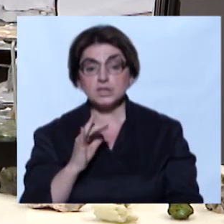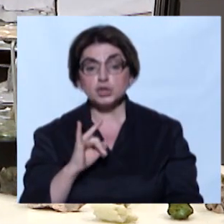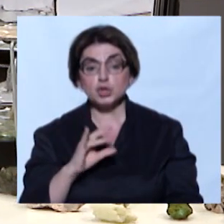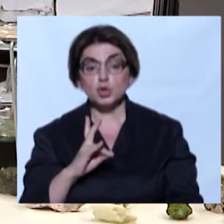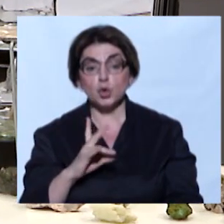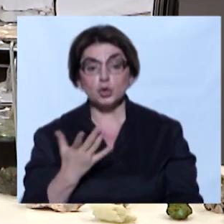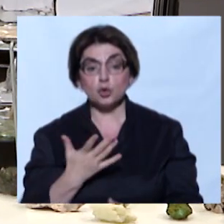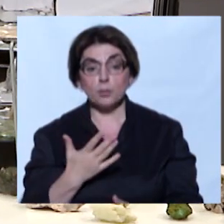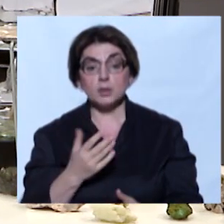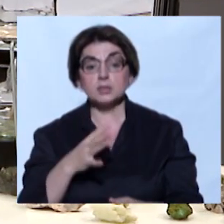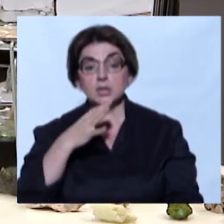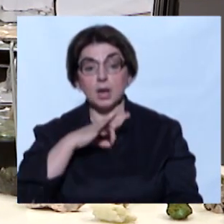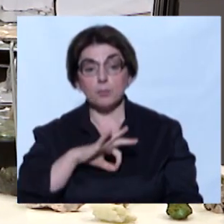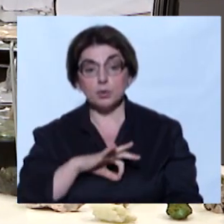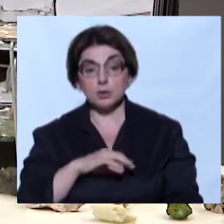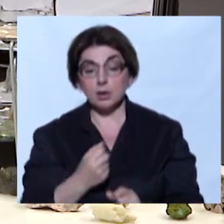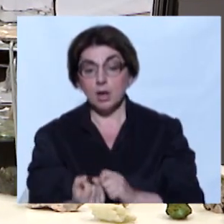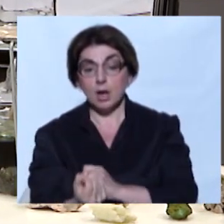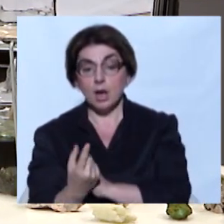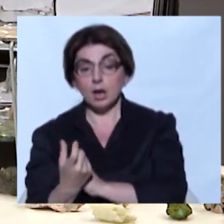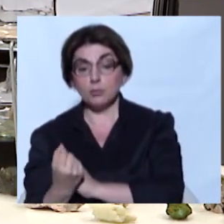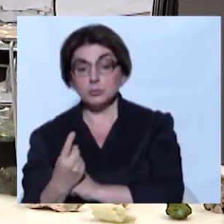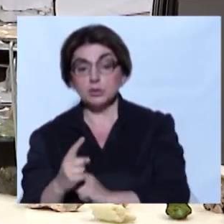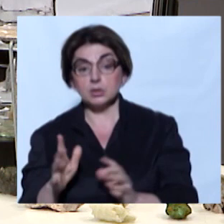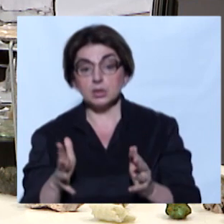რომელიც გამოიყენება აღმომჩენ რეაქციად